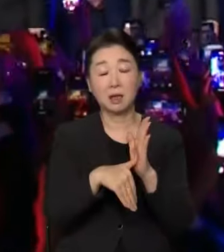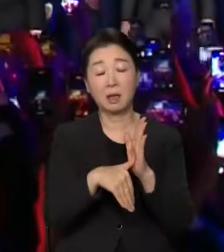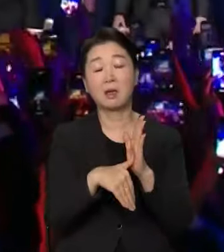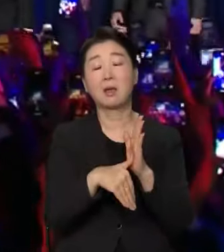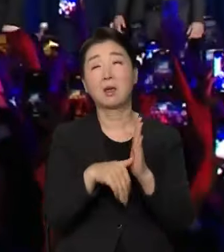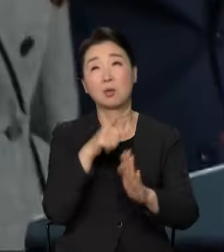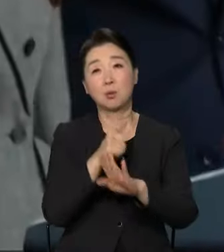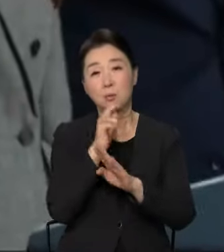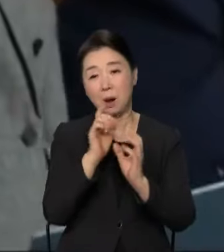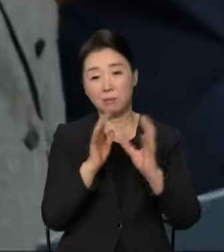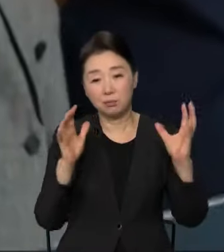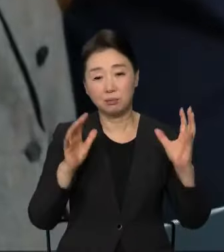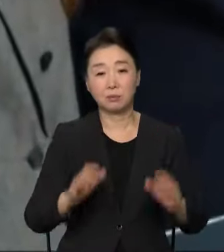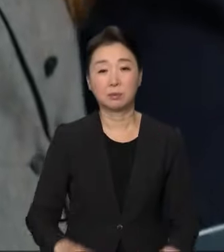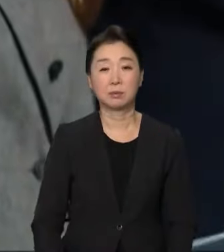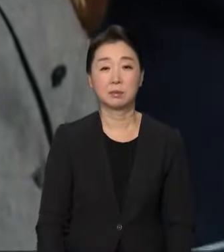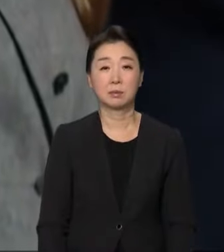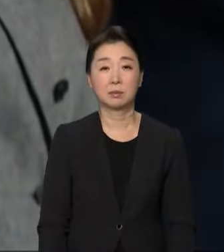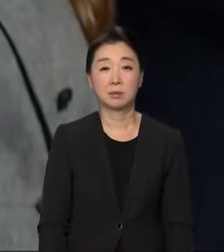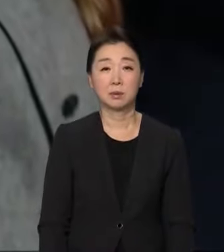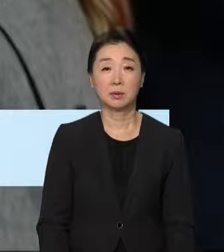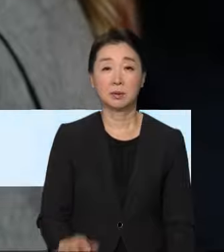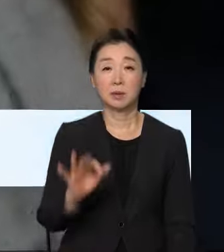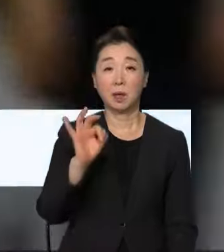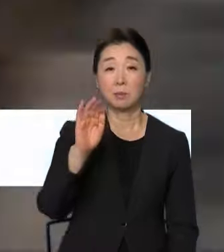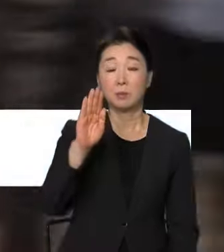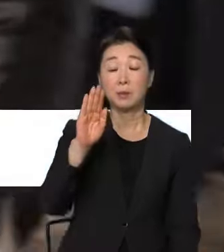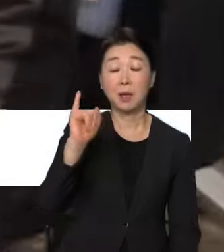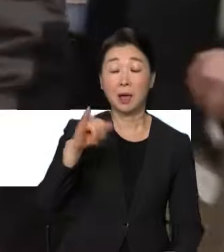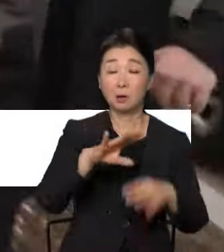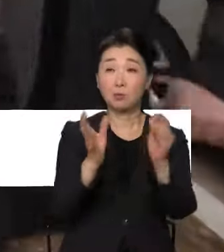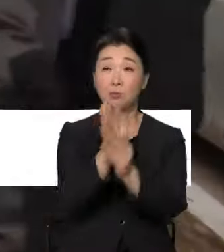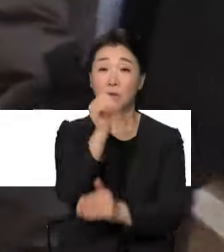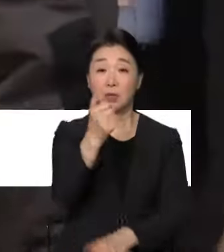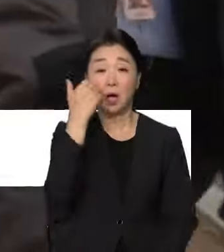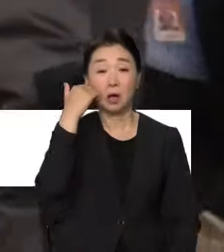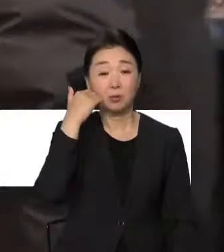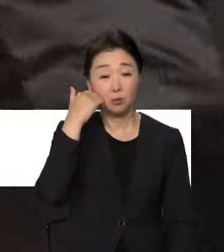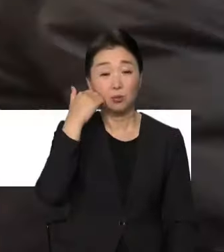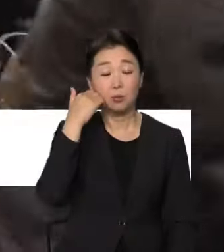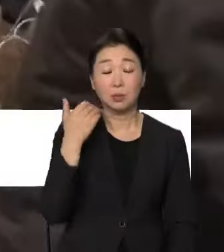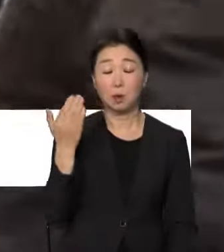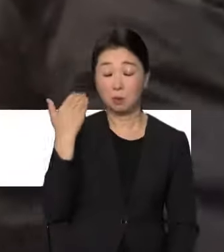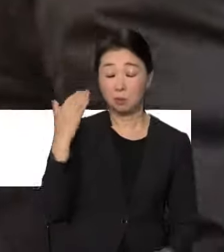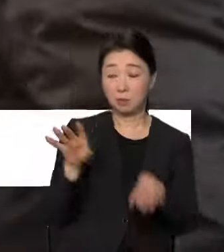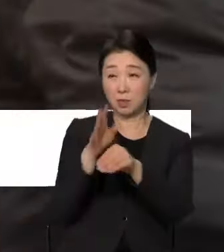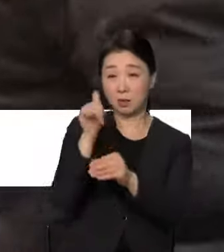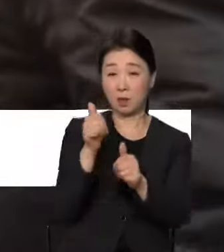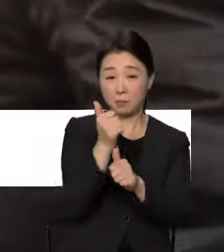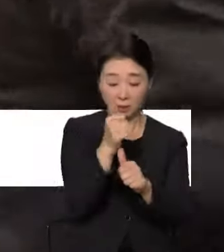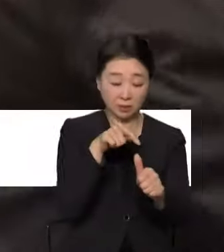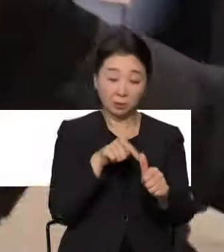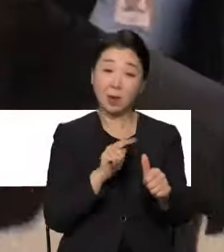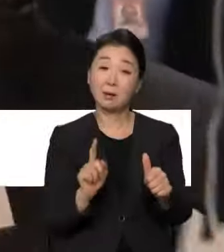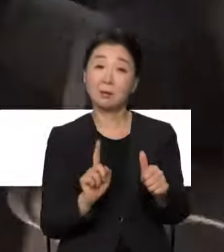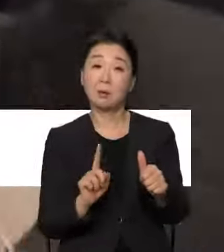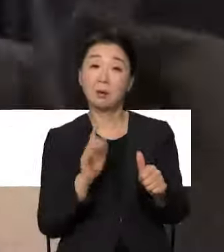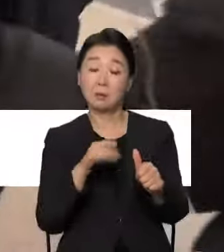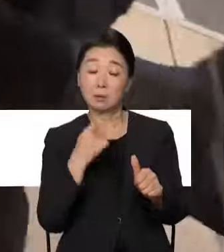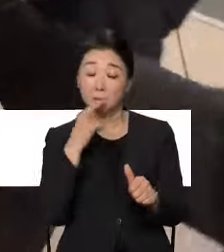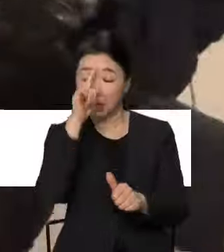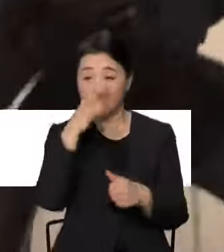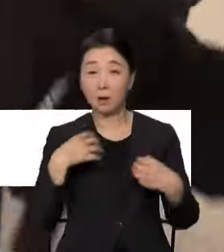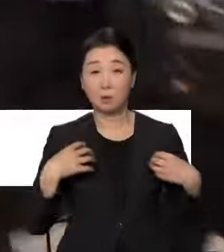커지고 있습니다. 이런 가운데 전날 FBI 국장에 지명한 캐시 파텔 전 국방장관 비서실장을 놓고선 현